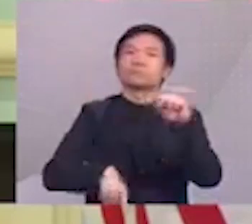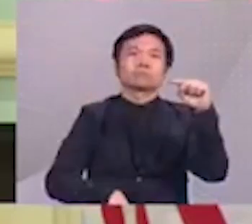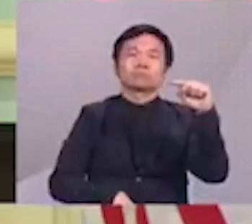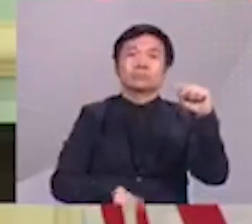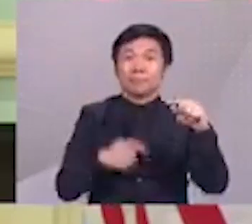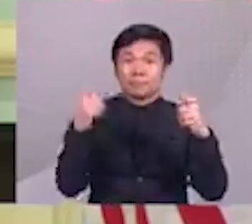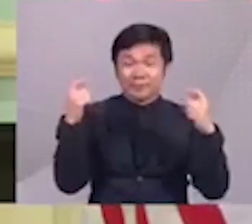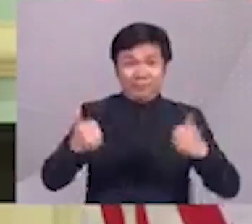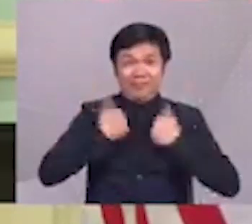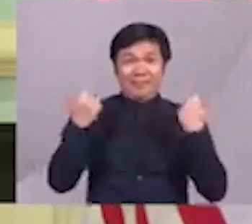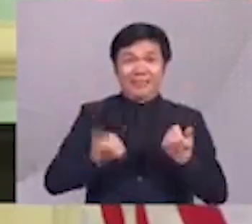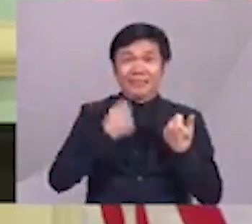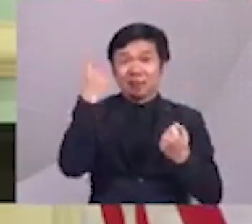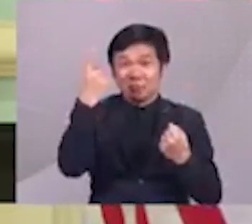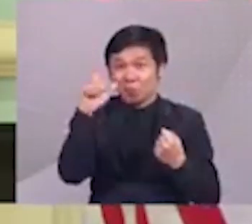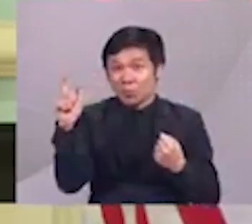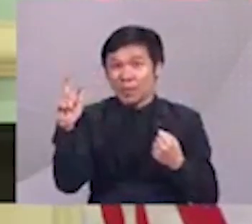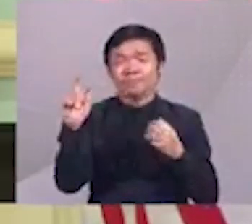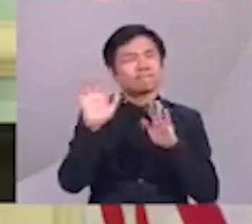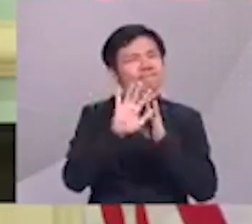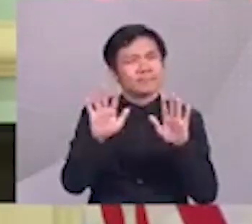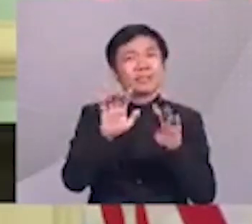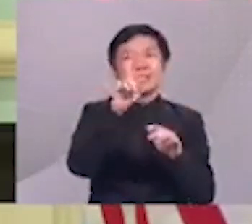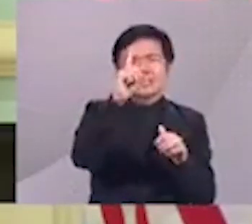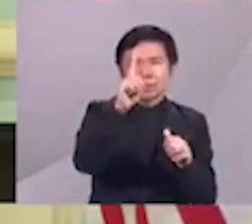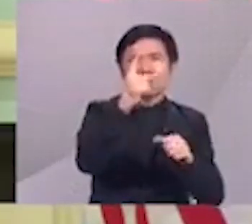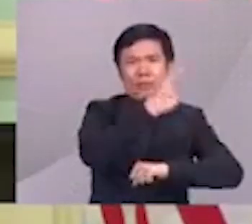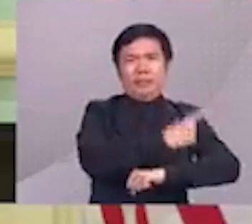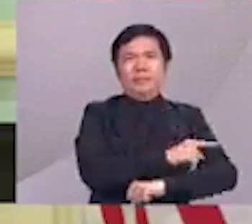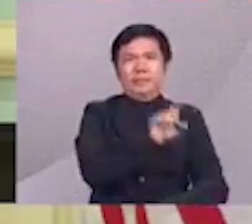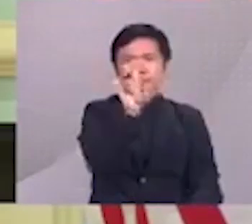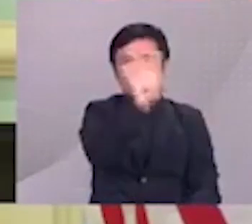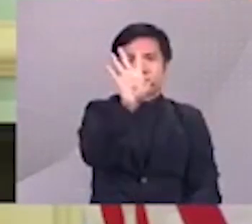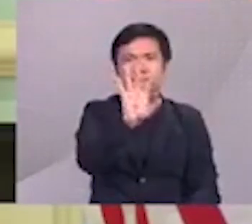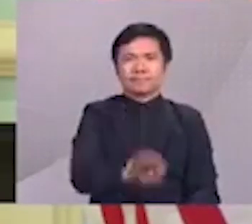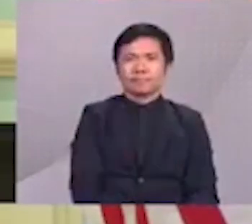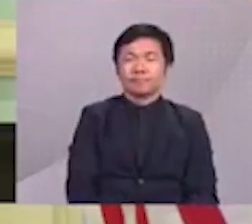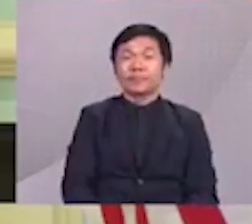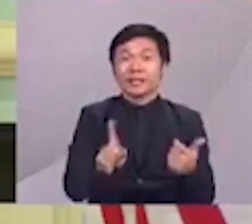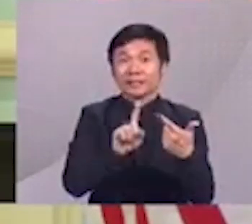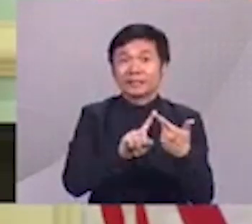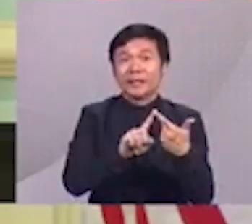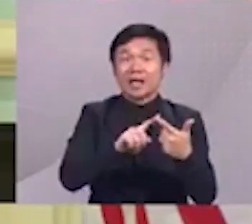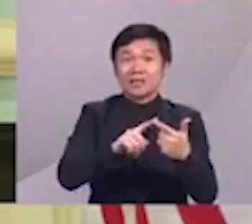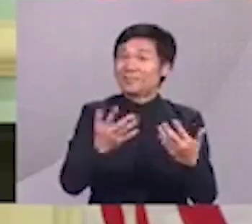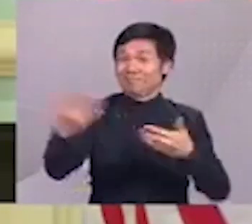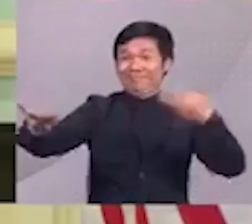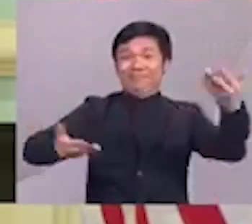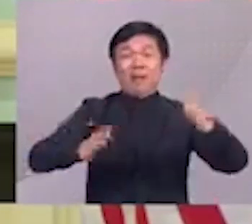sebulan. Dan tidak ada open house ya. Open house adalah terlarang di dalam